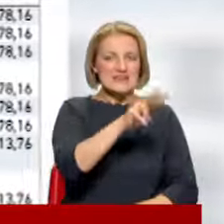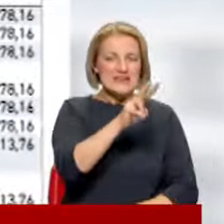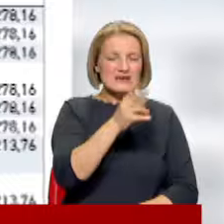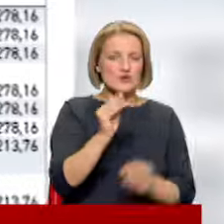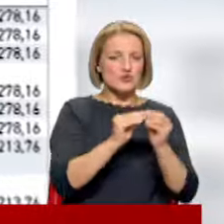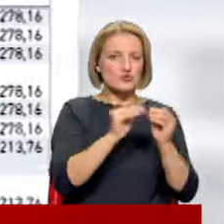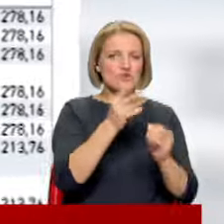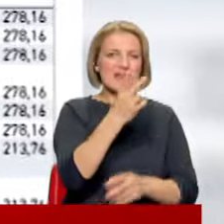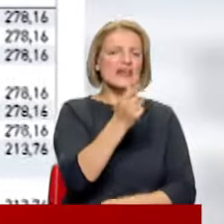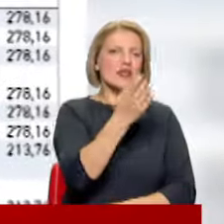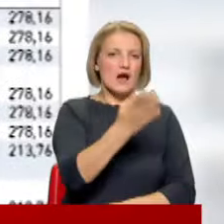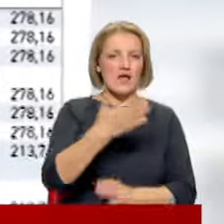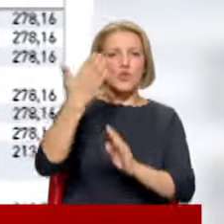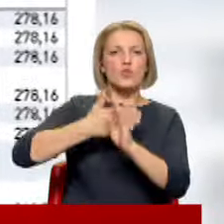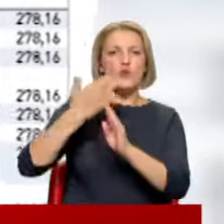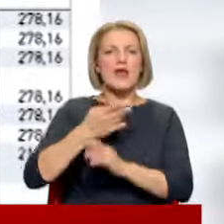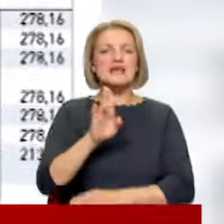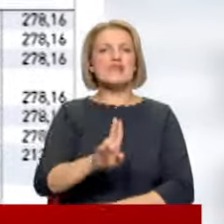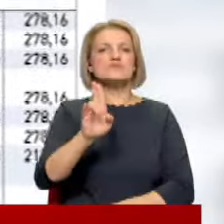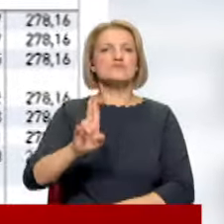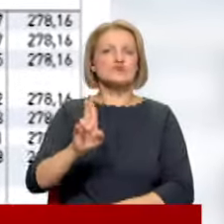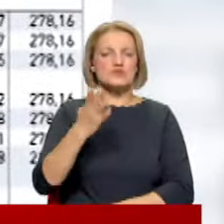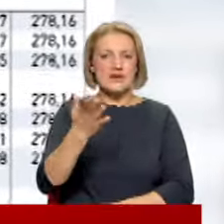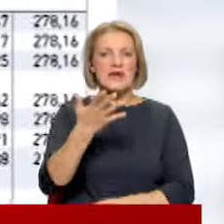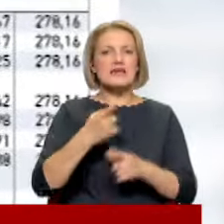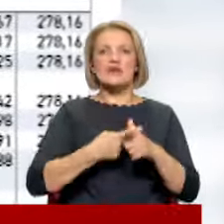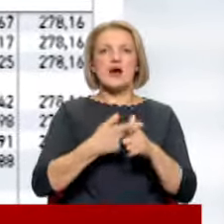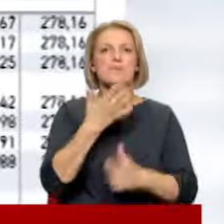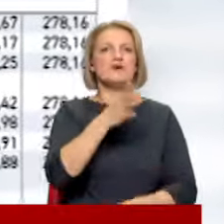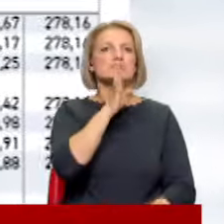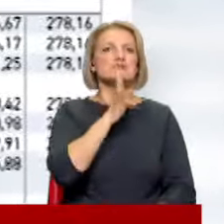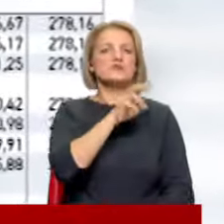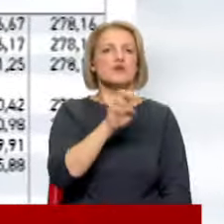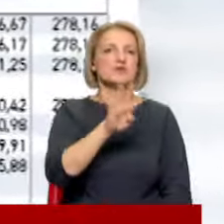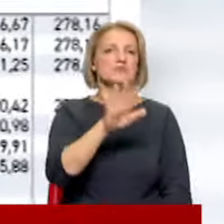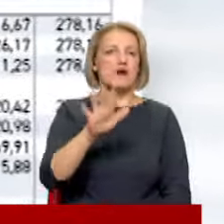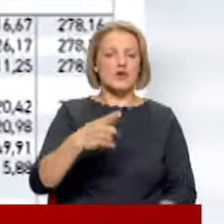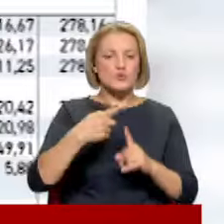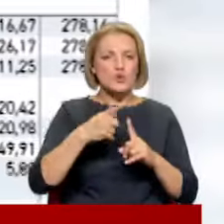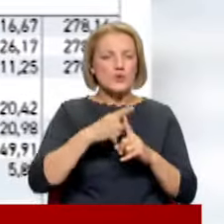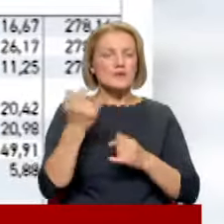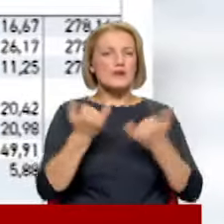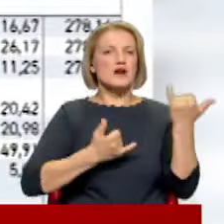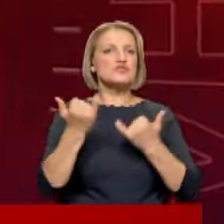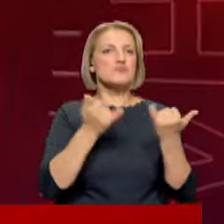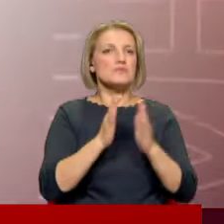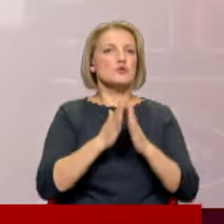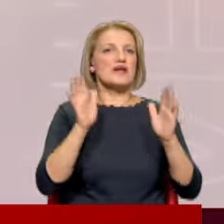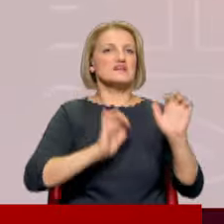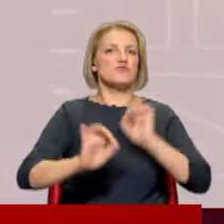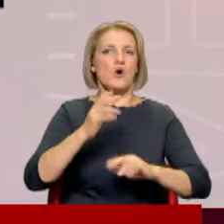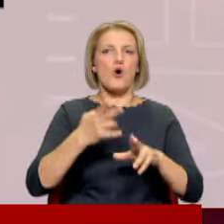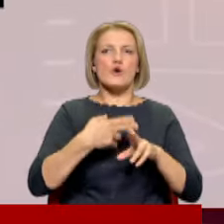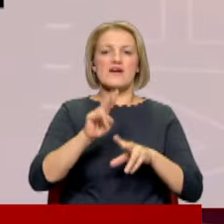ekmek arası döner 77 lira 22 kuruş, kira 5845 lira. TÜİK'ten tartışmayı büyüten savunma geldi.